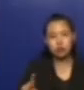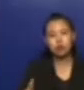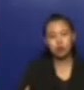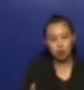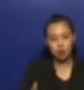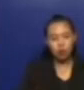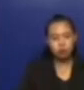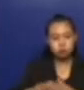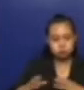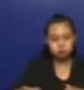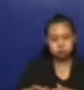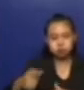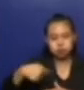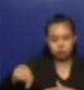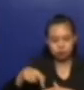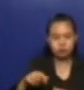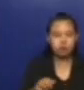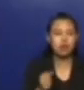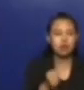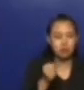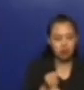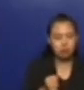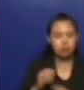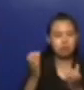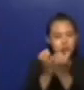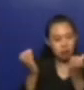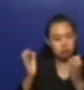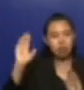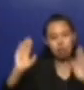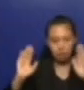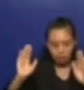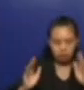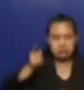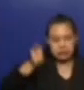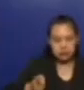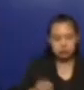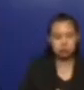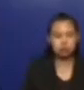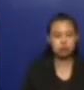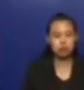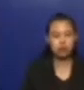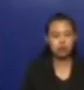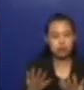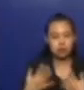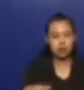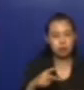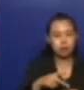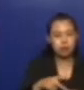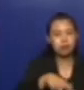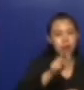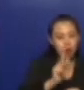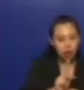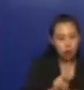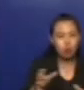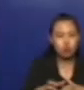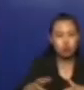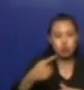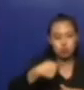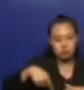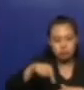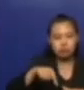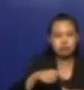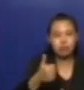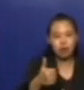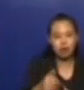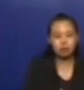ทำอะไรที่มันเป็นประชาธิปไตยจริงๆแล้วท่านกลับมาเป็นหัวหน้าพักสักพักการเมืองอยู่เพราะว่าโพทุ